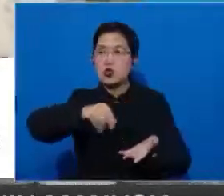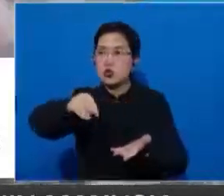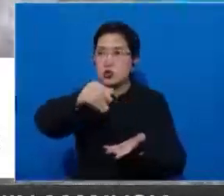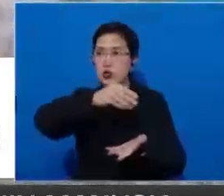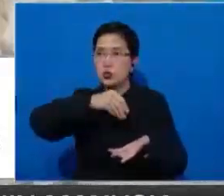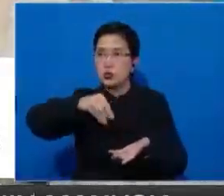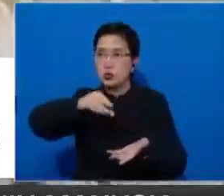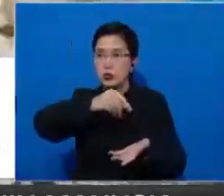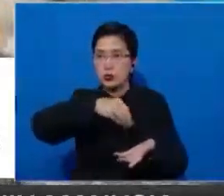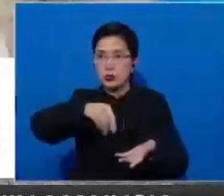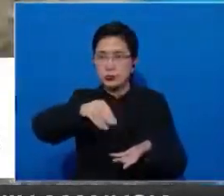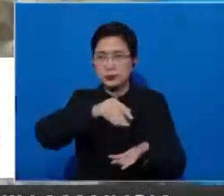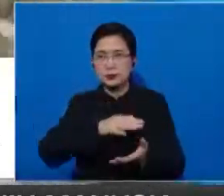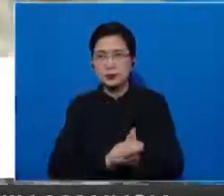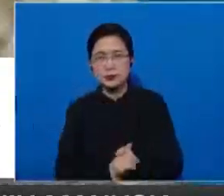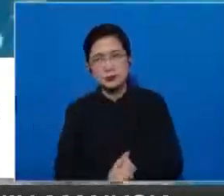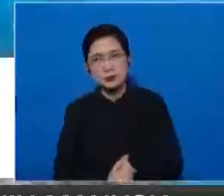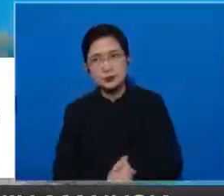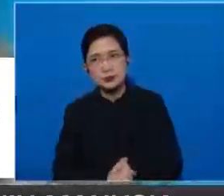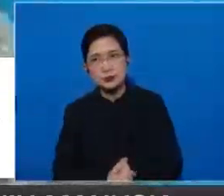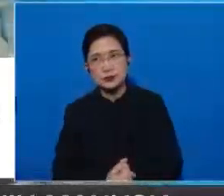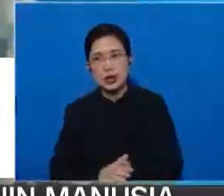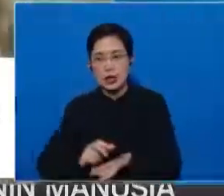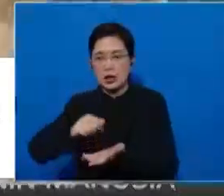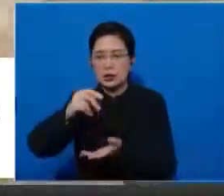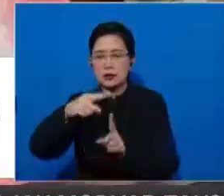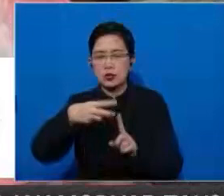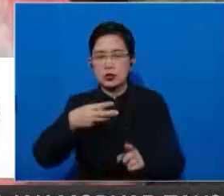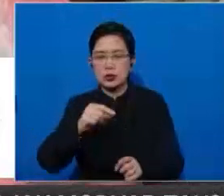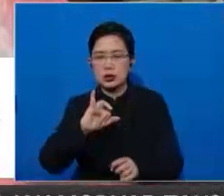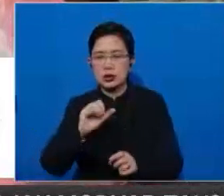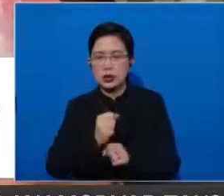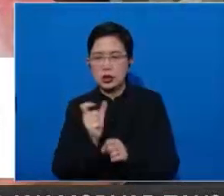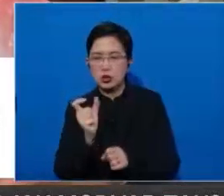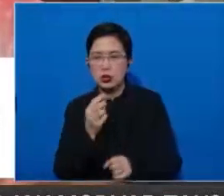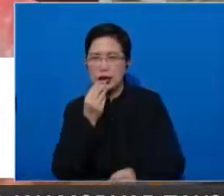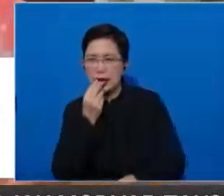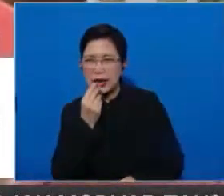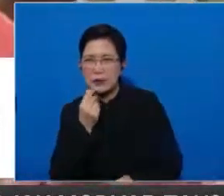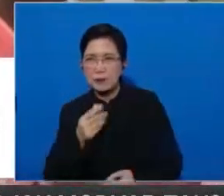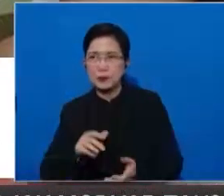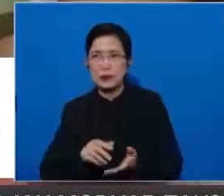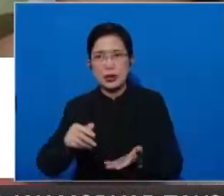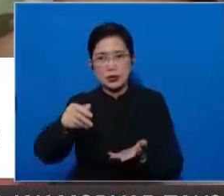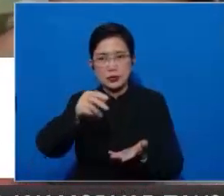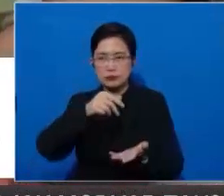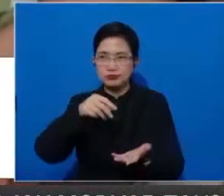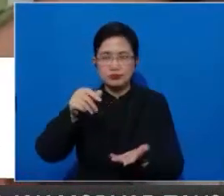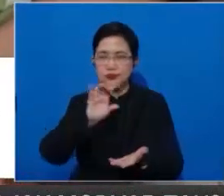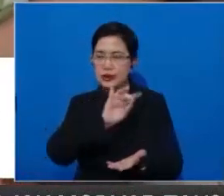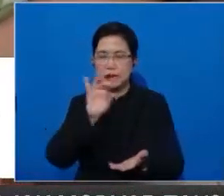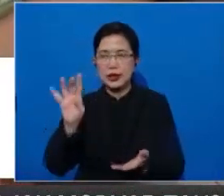Untuk bumbunya, sederhana aja. Hanya tepung terigu, garam, penyedap rasa, bubuk bawang putih, dan